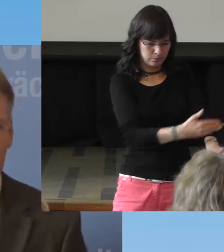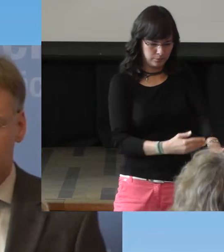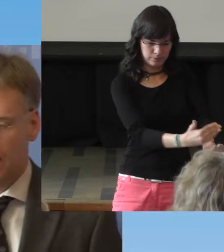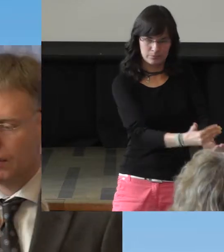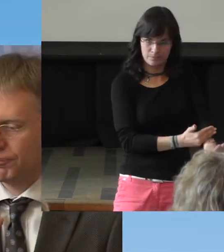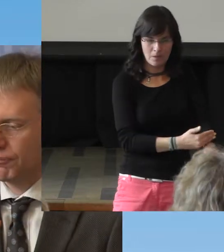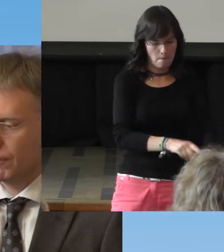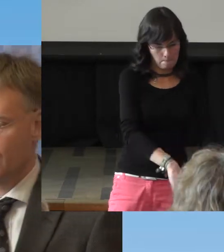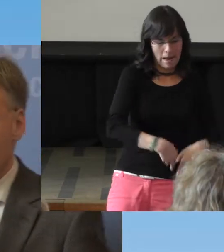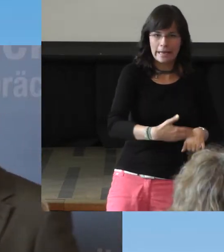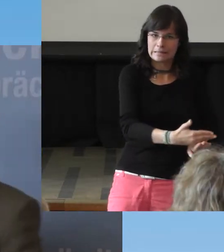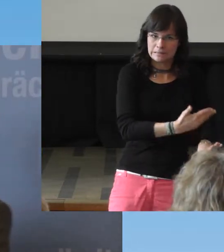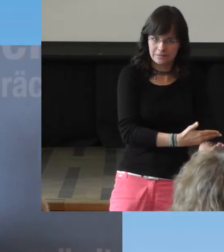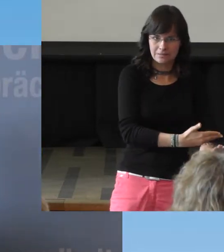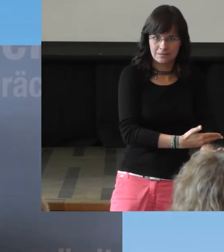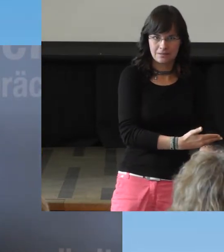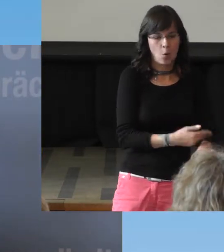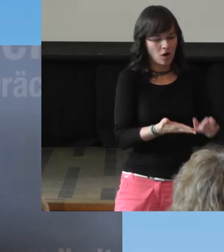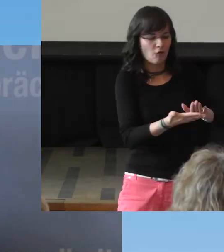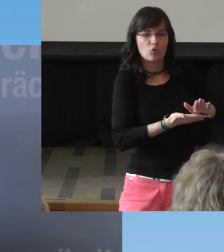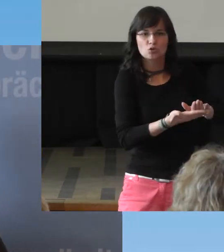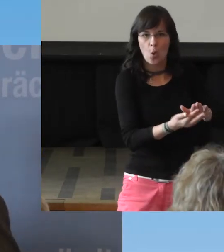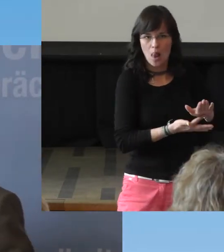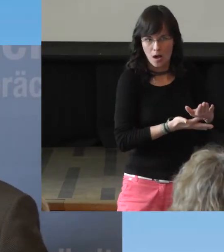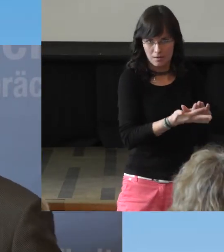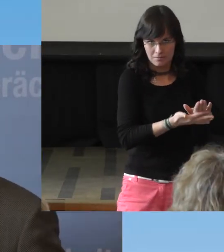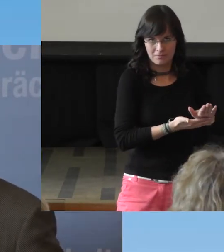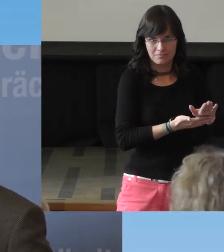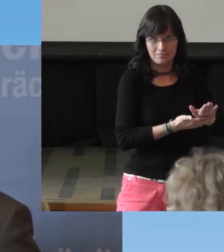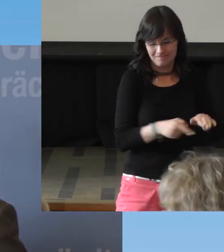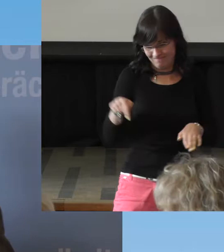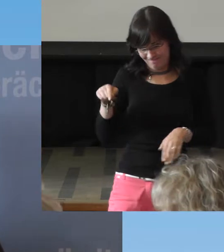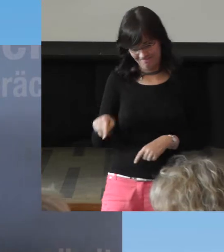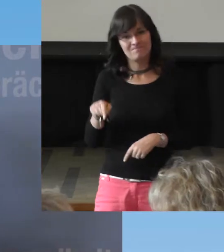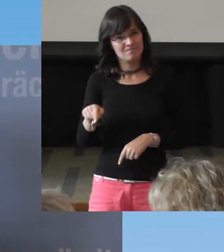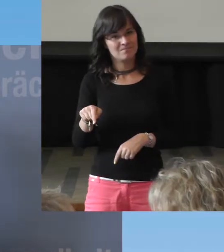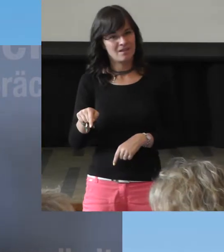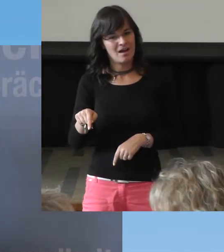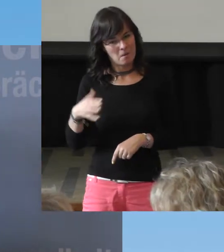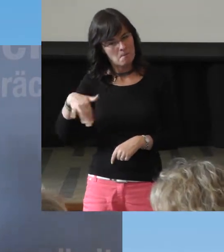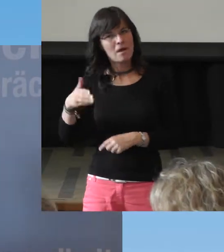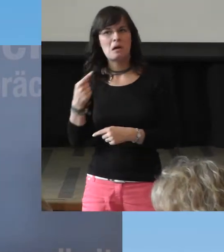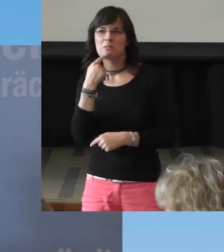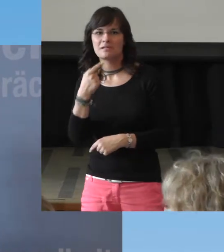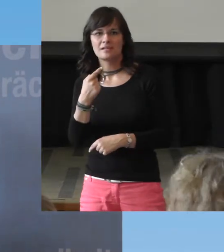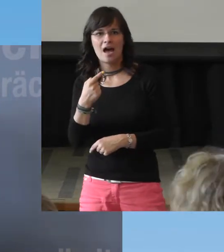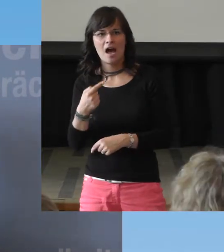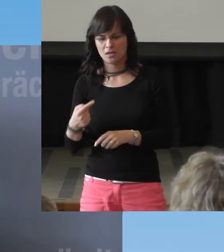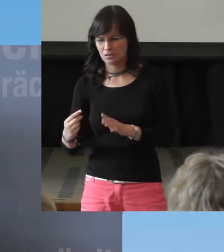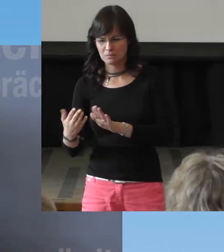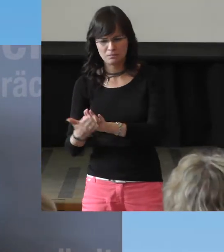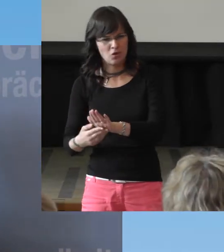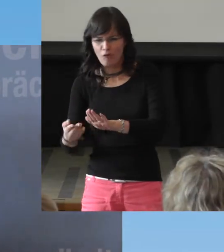an den Beinen oder an der Fußsohle. Die RLS-Patienten beschreiben das diffus, meistens in den ganzen